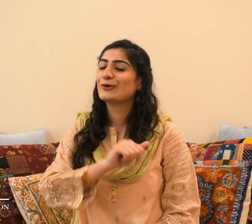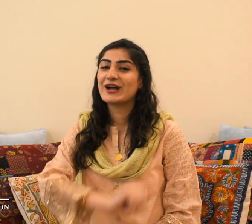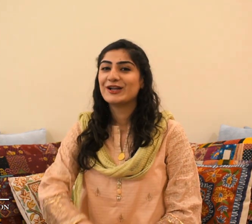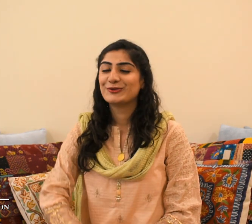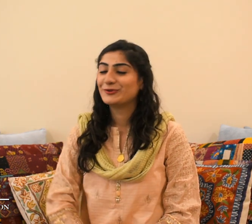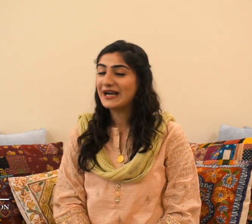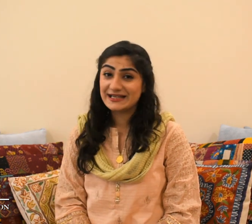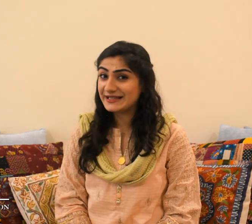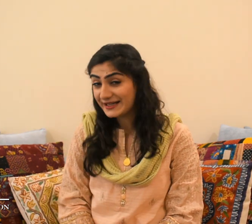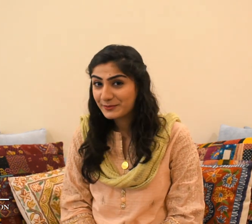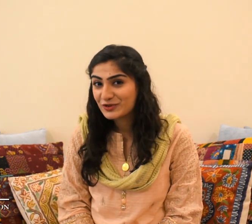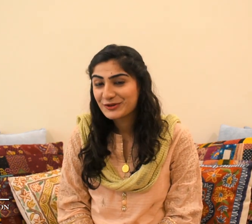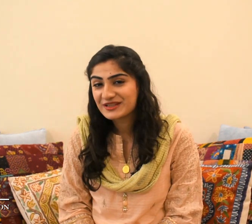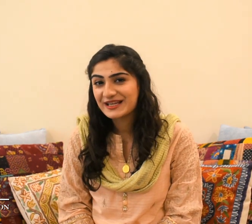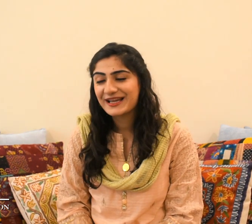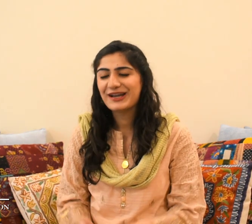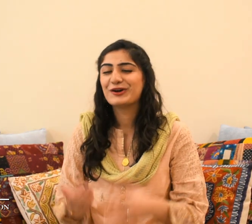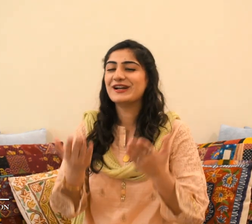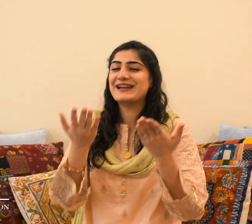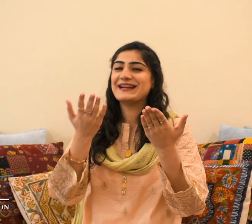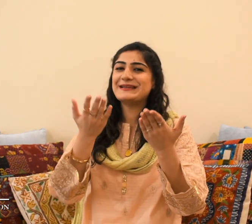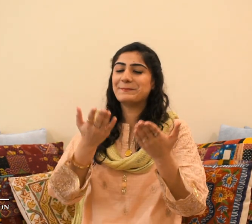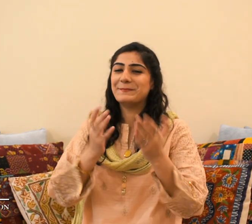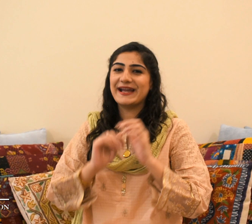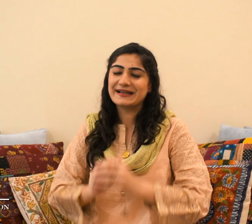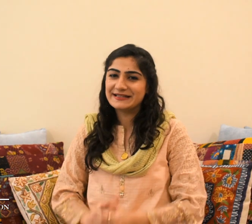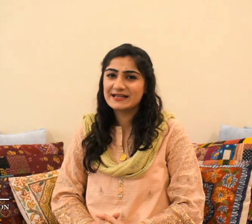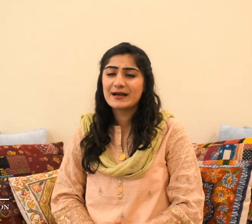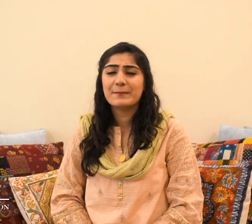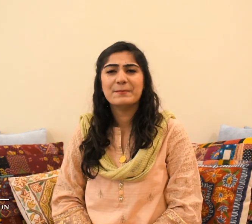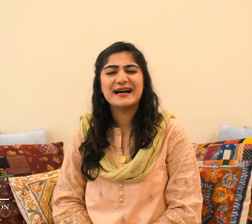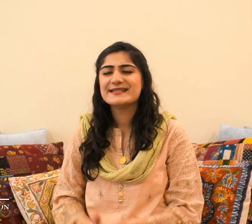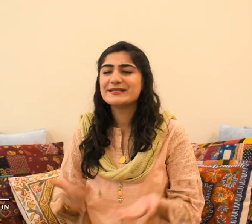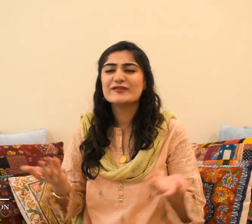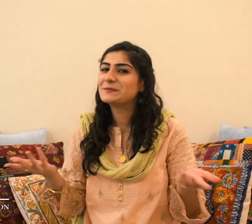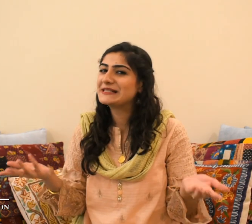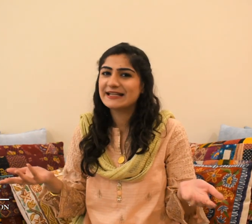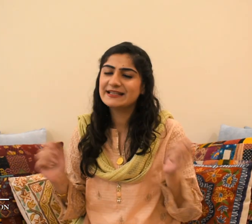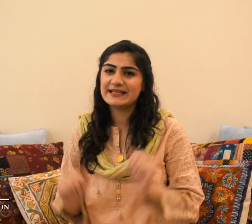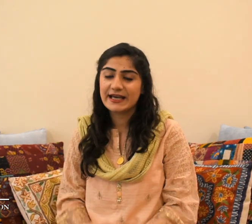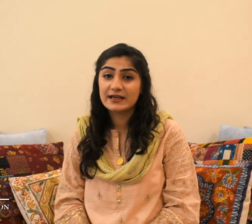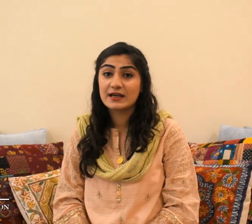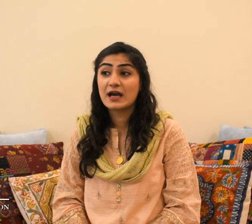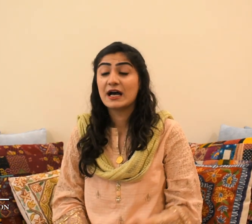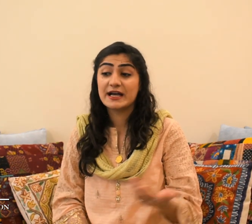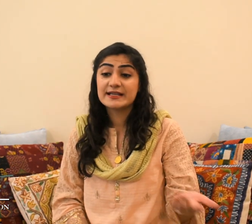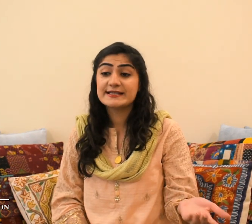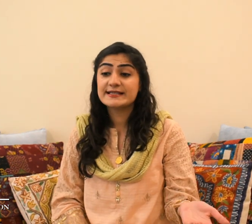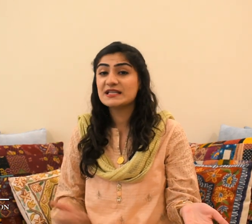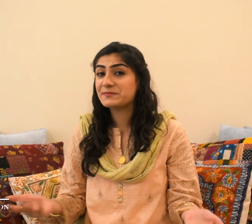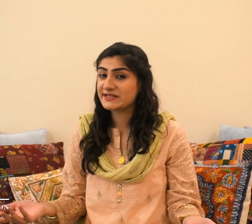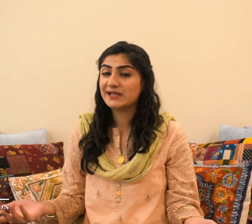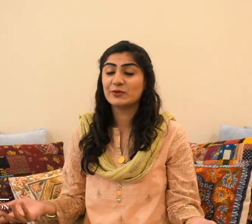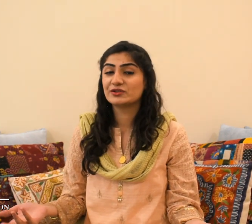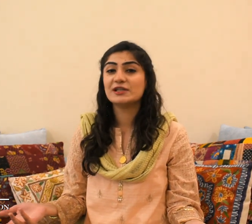ओह, तो ना टींडे बुरे होते हैं और ना ही बैंगन। बात सिर्फ पसंद की है। हर